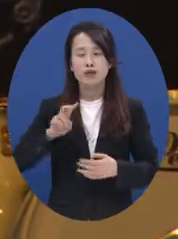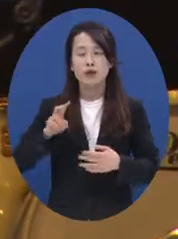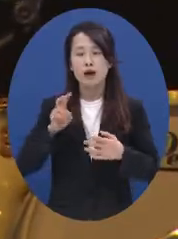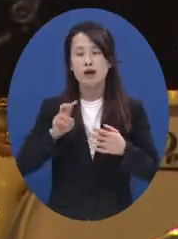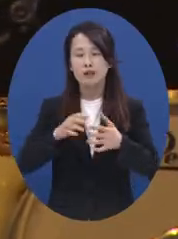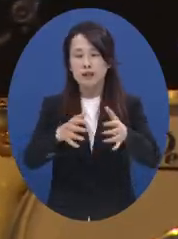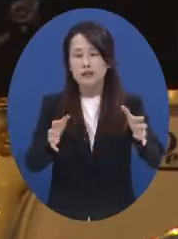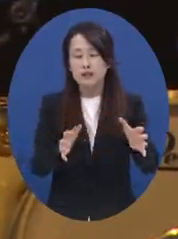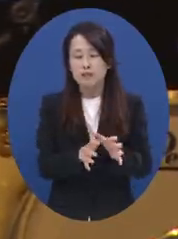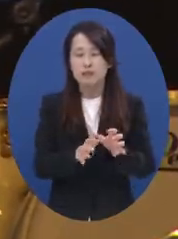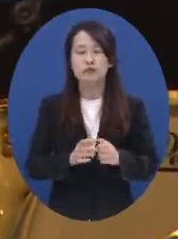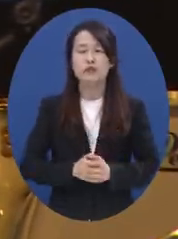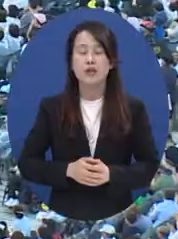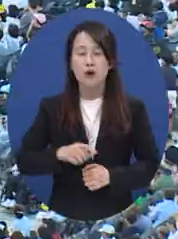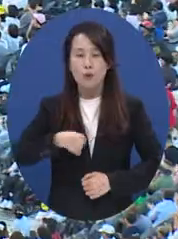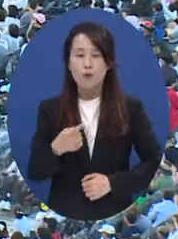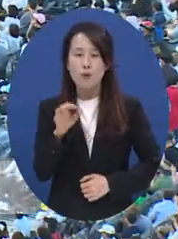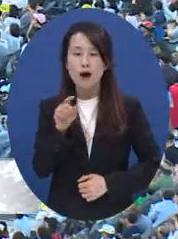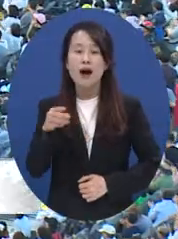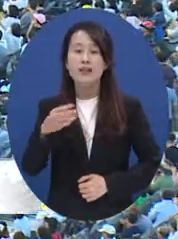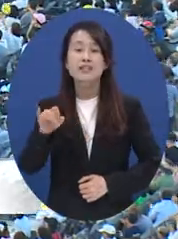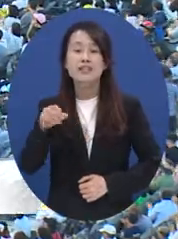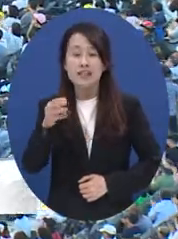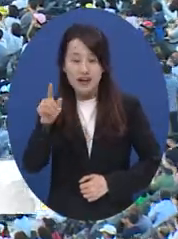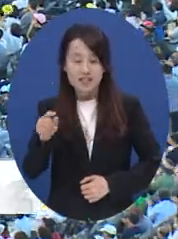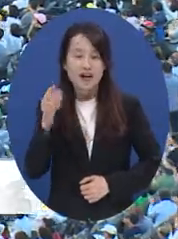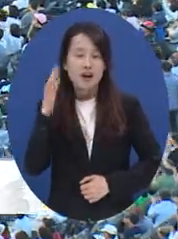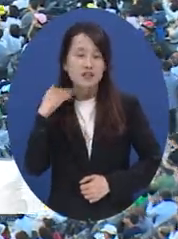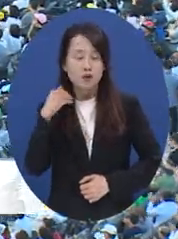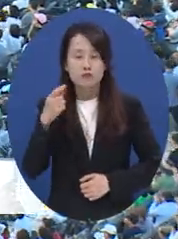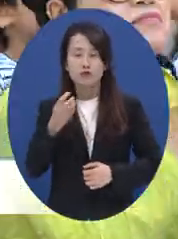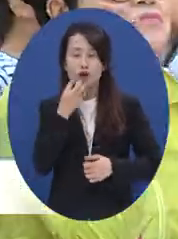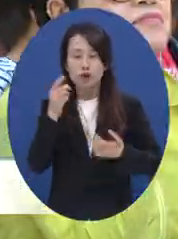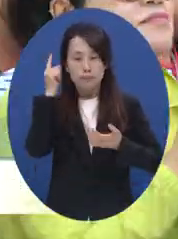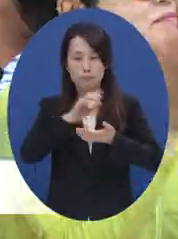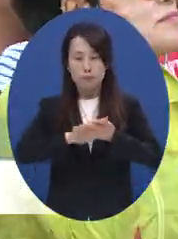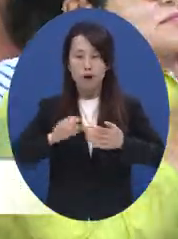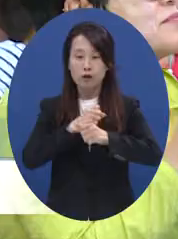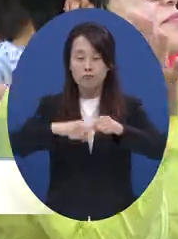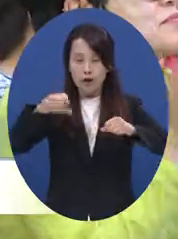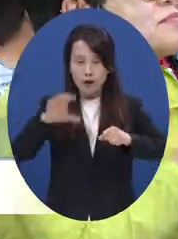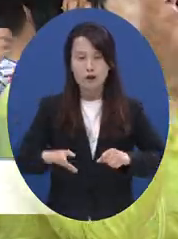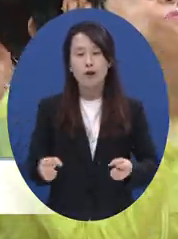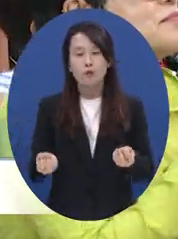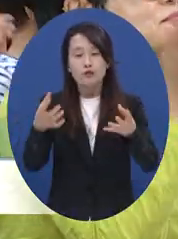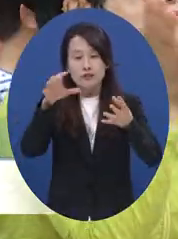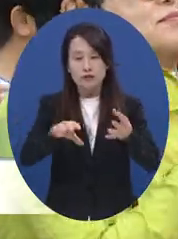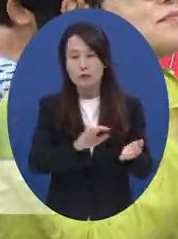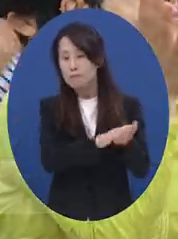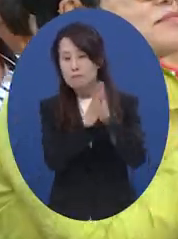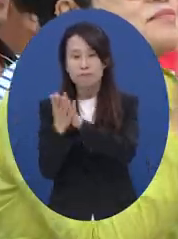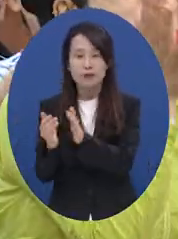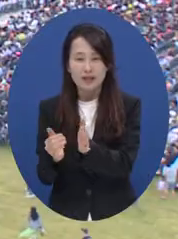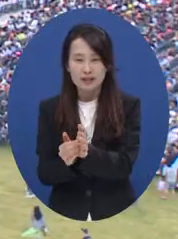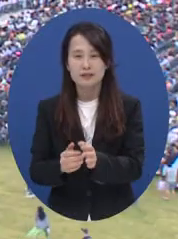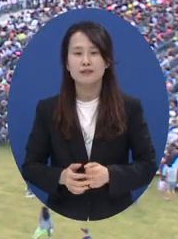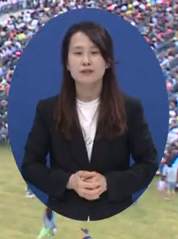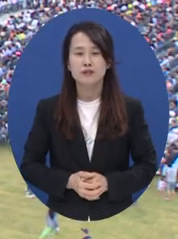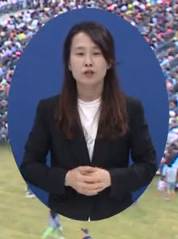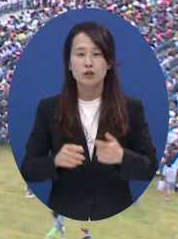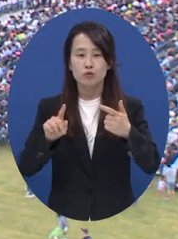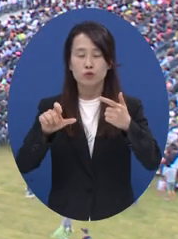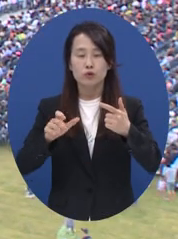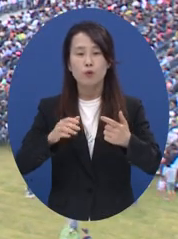성악앙상블 소리향의 홀로아리랑 의정부 경기 평화광장이 콘서트장으로 변신했습니다.